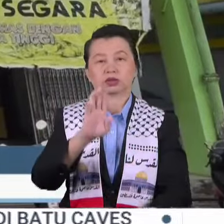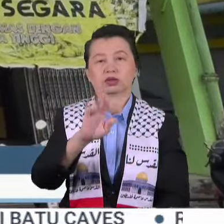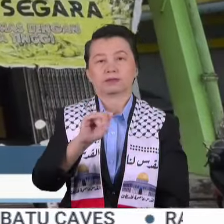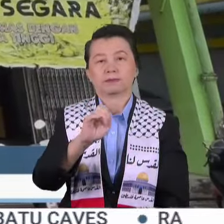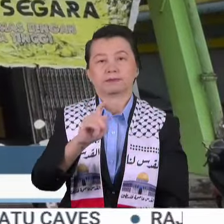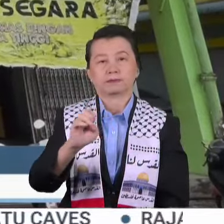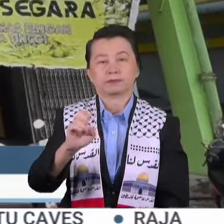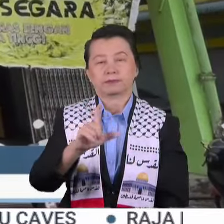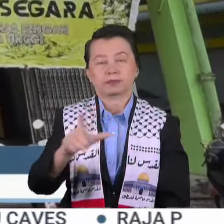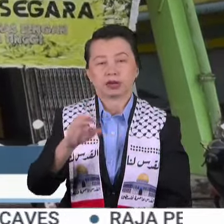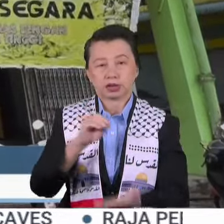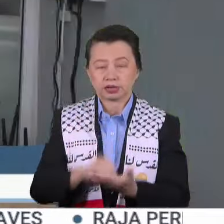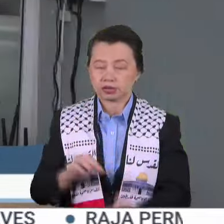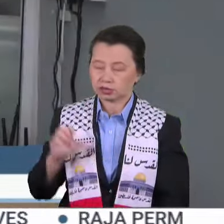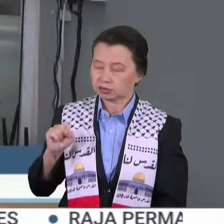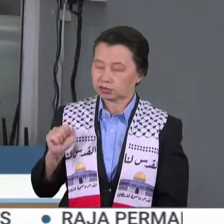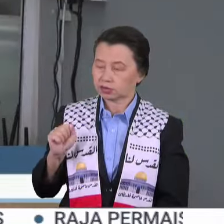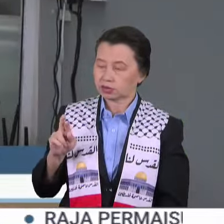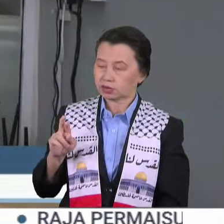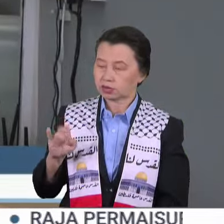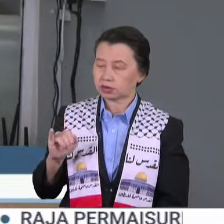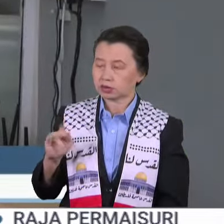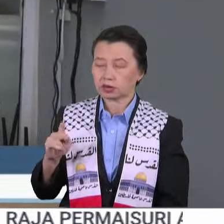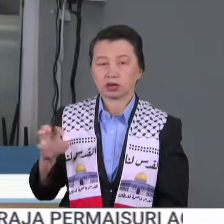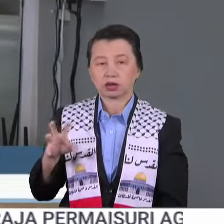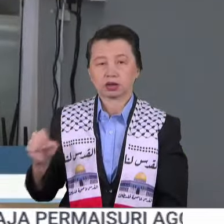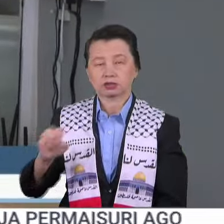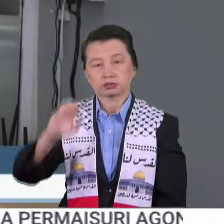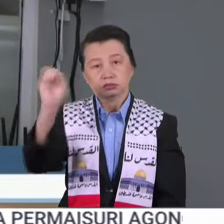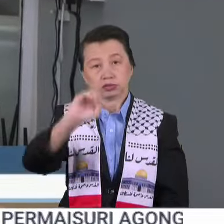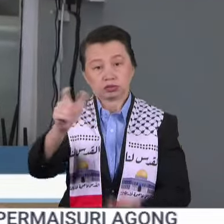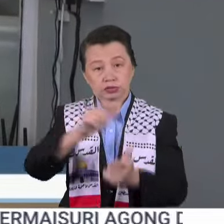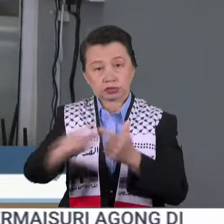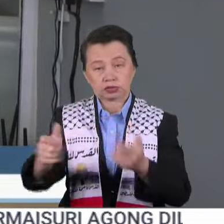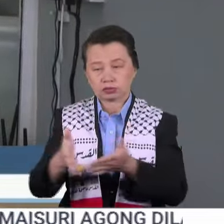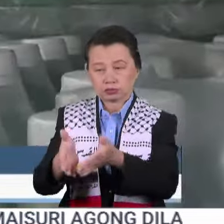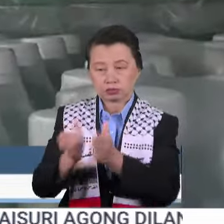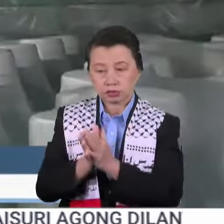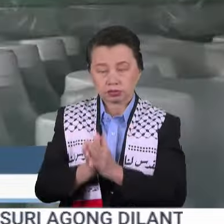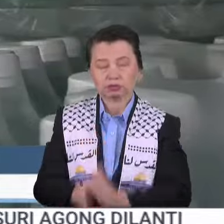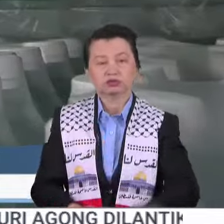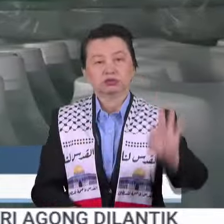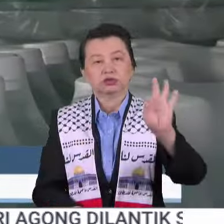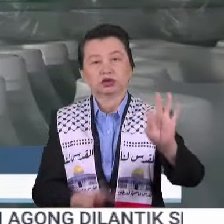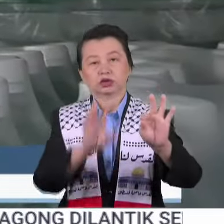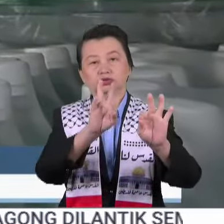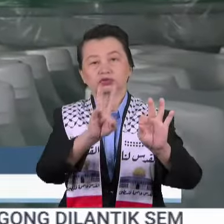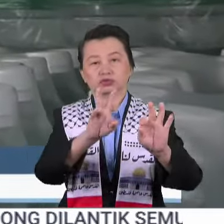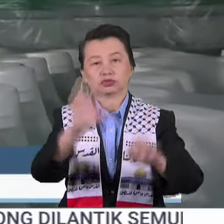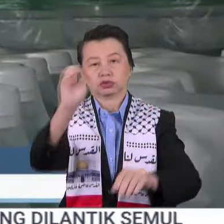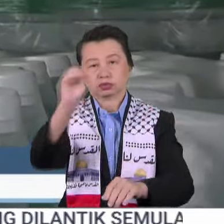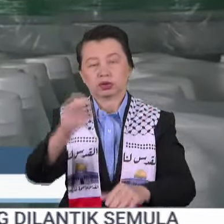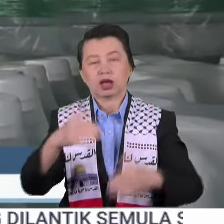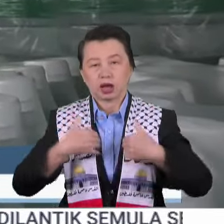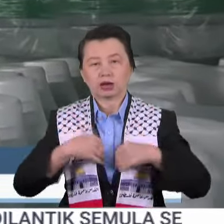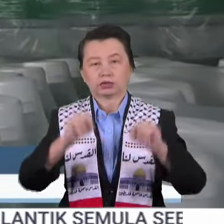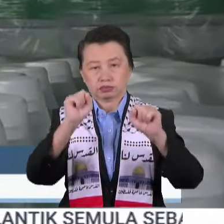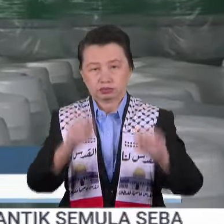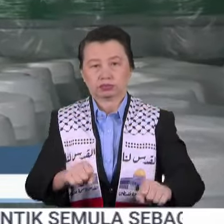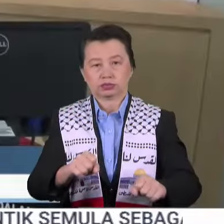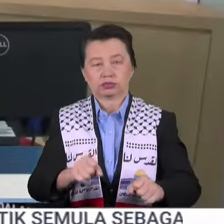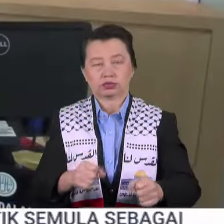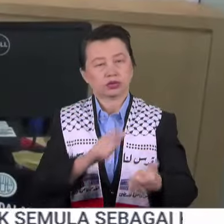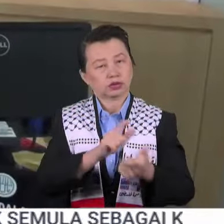Sarawak Cawangan Sarike. Tambahnya, dari segi peratusan kelulusan permohonan, sebanyak 97% adalah layak